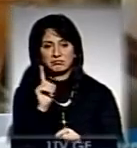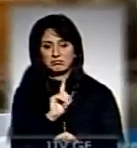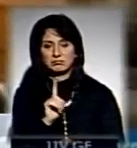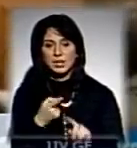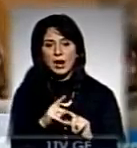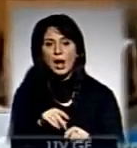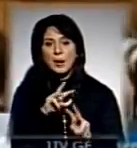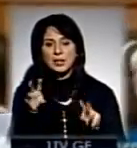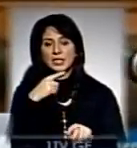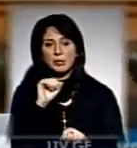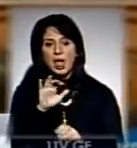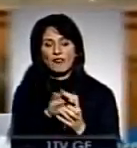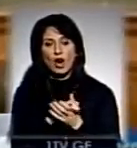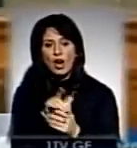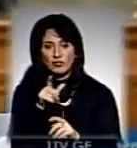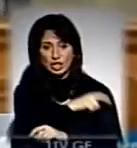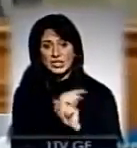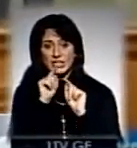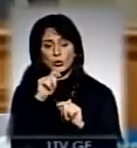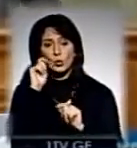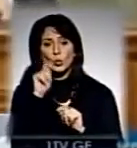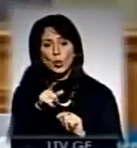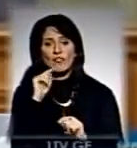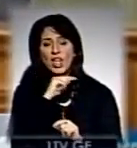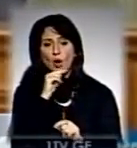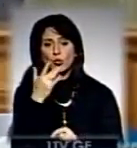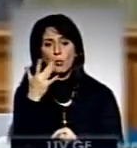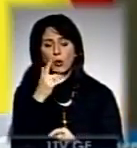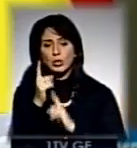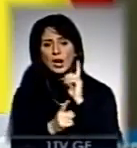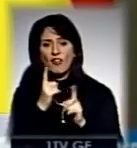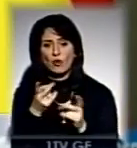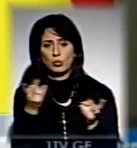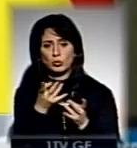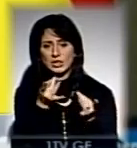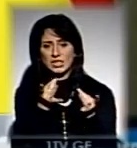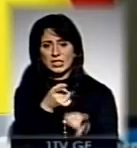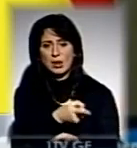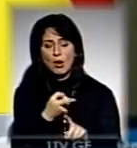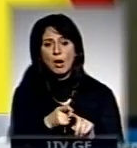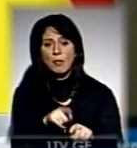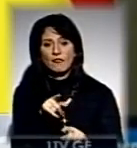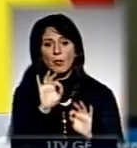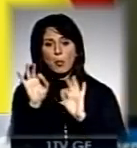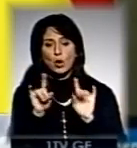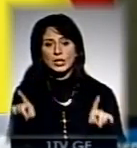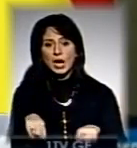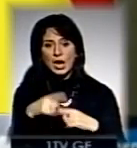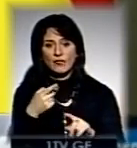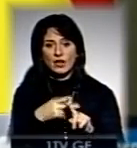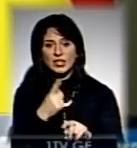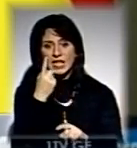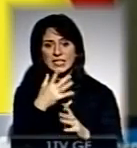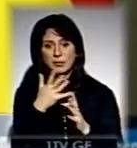მიდის. მინისტრის თქმით, ევროკავშირში გასაწევრიანებლად უკრაინამ ეკონომიკური და პოლიტიკური რეფორმები უნდა გაატაროს. პროექტის განხორციელებაზე კი